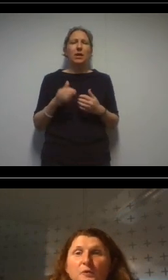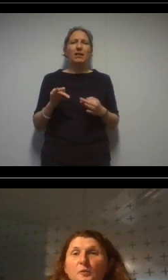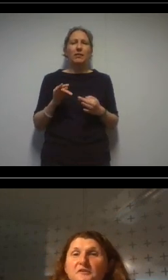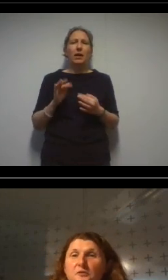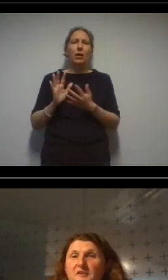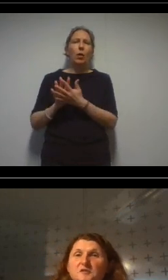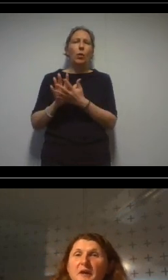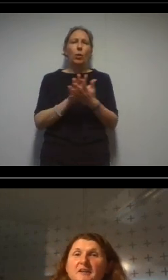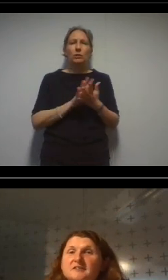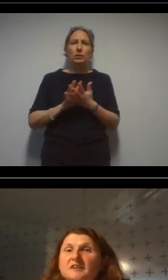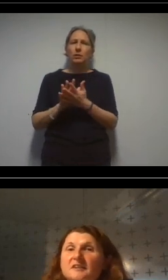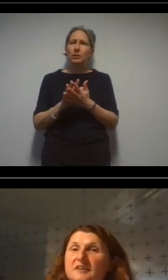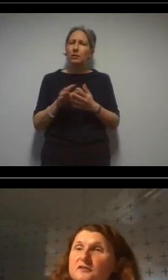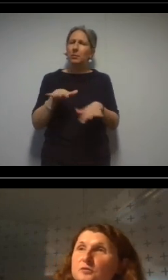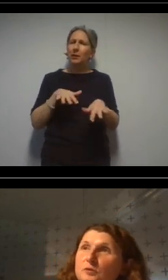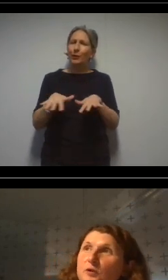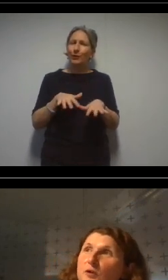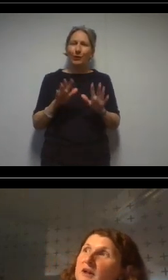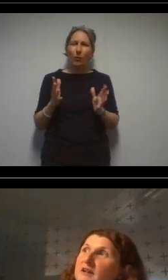maintenant, comment est-ce que ça se passe?